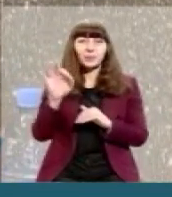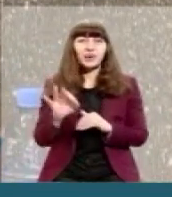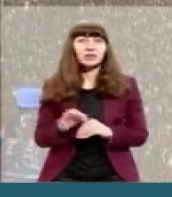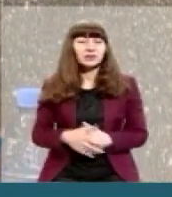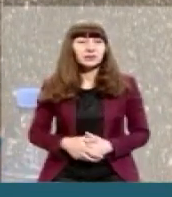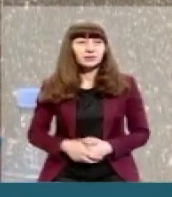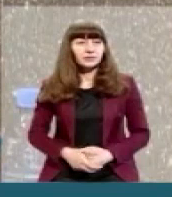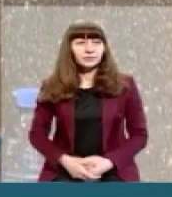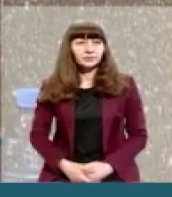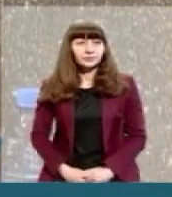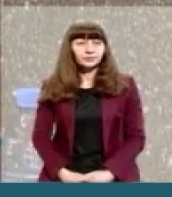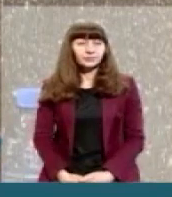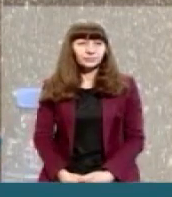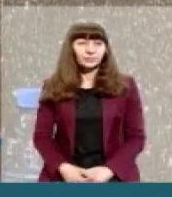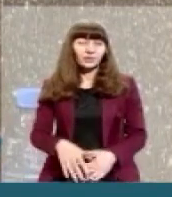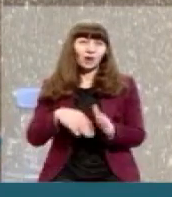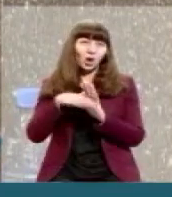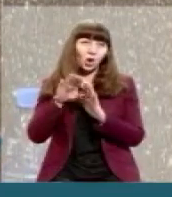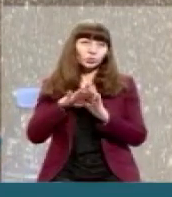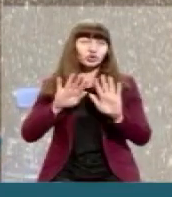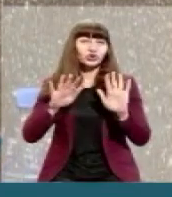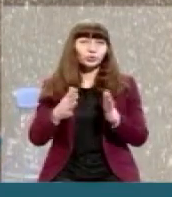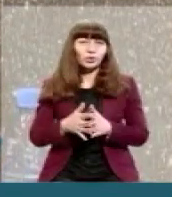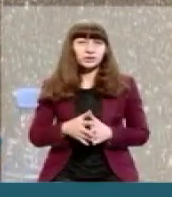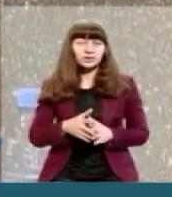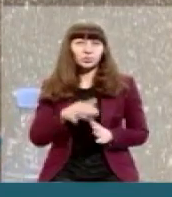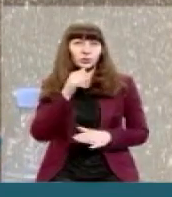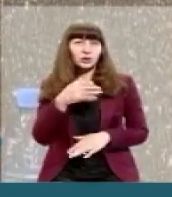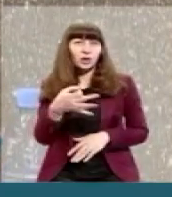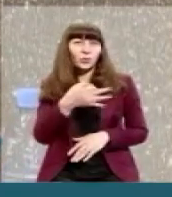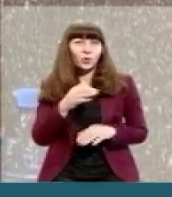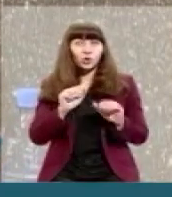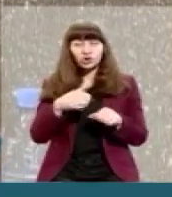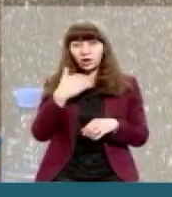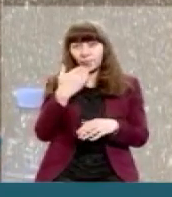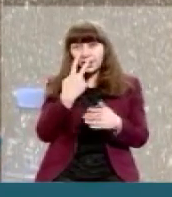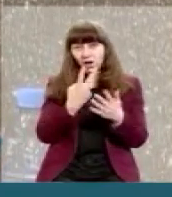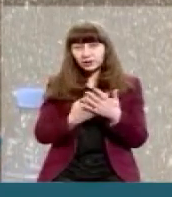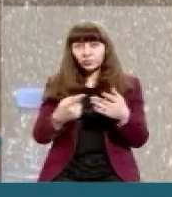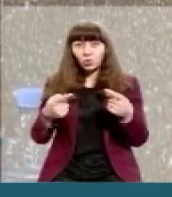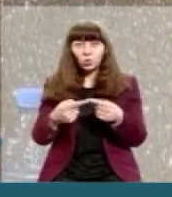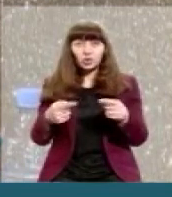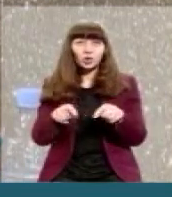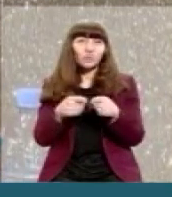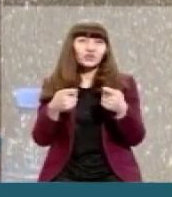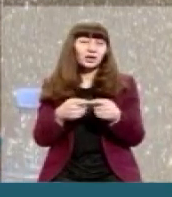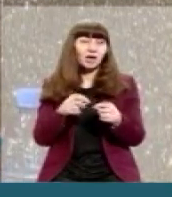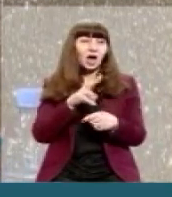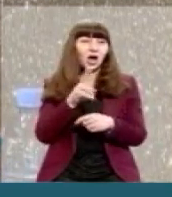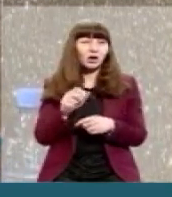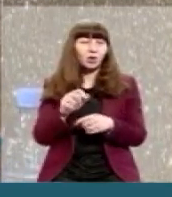55,3%. Об улучшении криминогенной обстановки в области можно судить по таким уголовным правонарушениям,